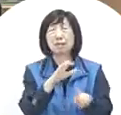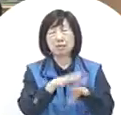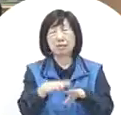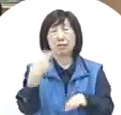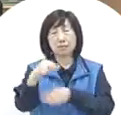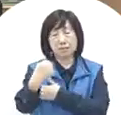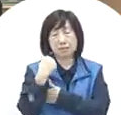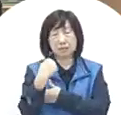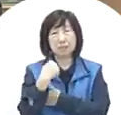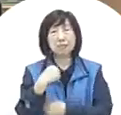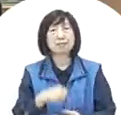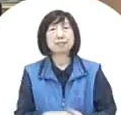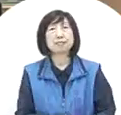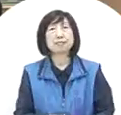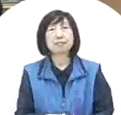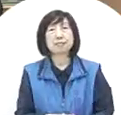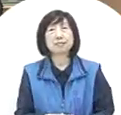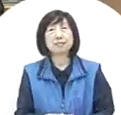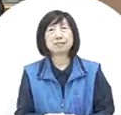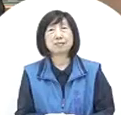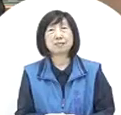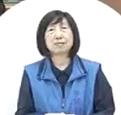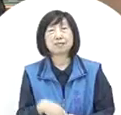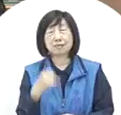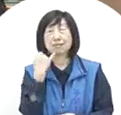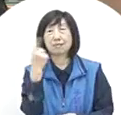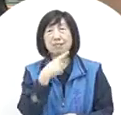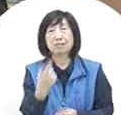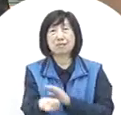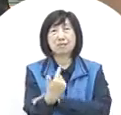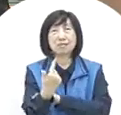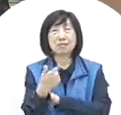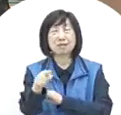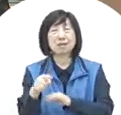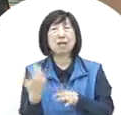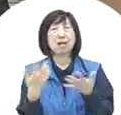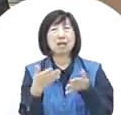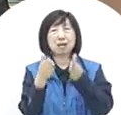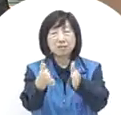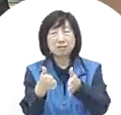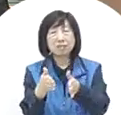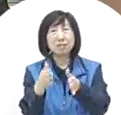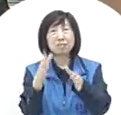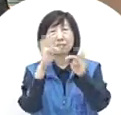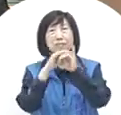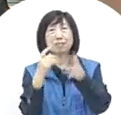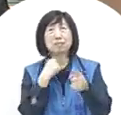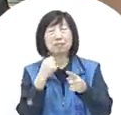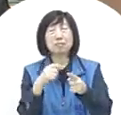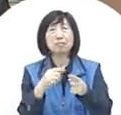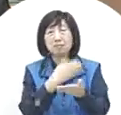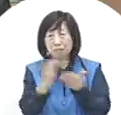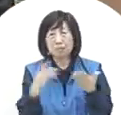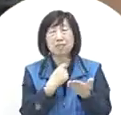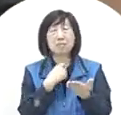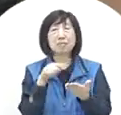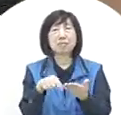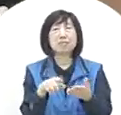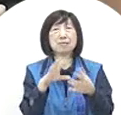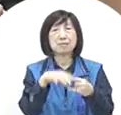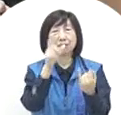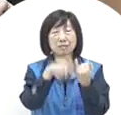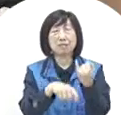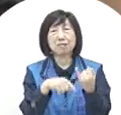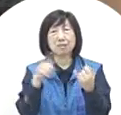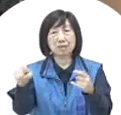查。哦， 市长，这样可以赶快把它破了，可以吗？ 那破案当然是我们的职责嘛。 你有提醒这样可以破吗？当事人现在被骚扰